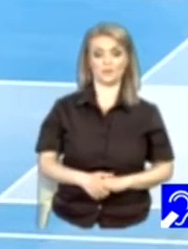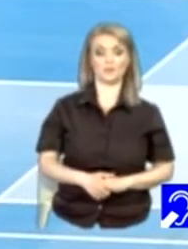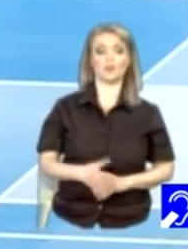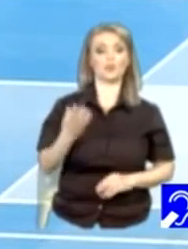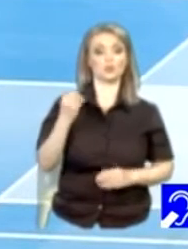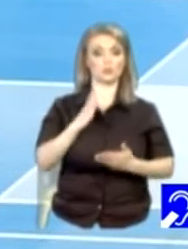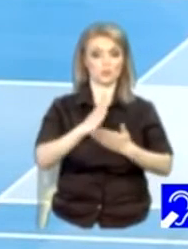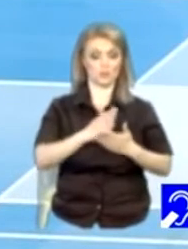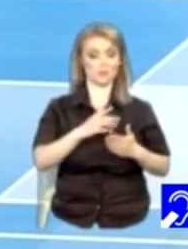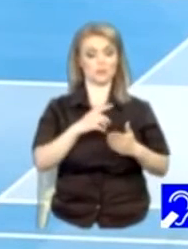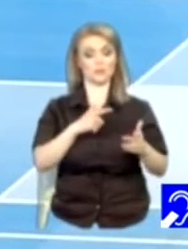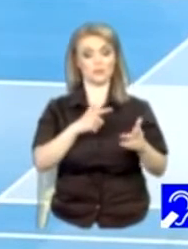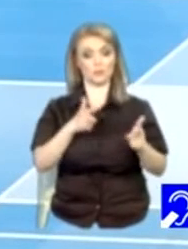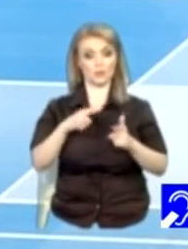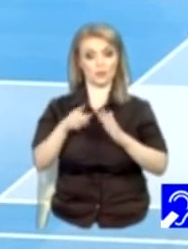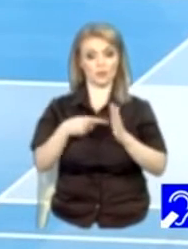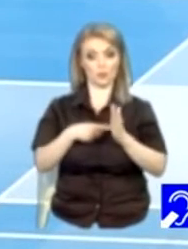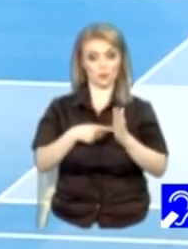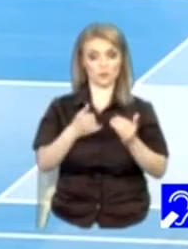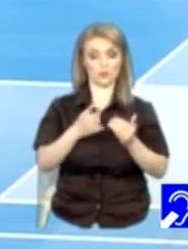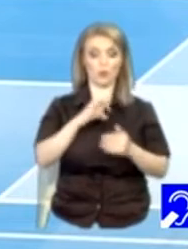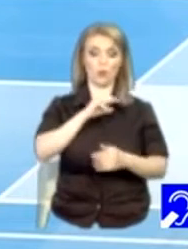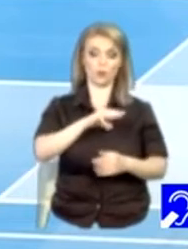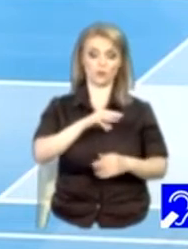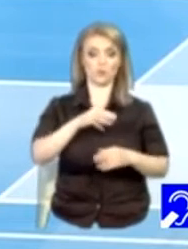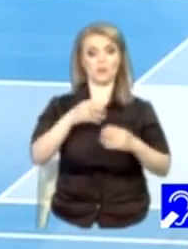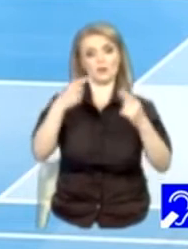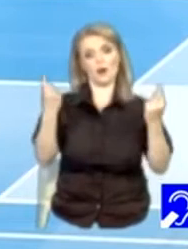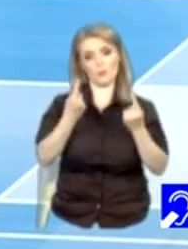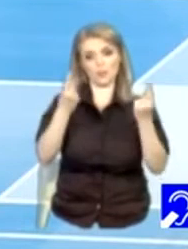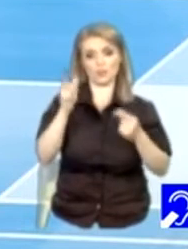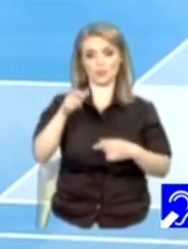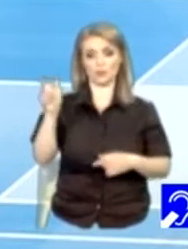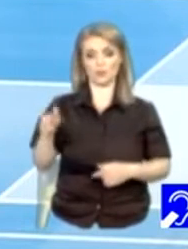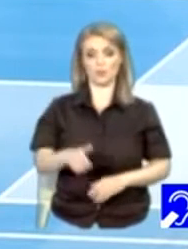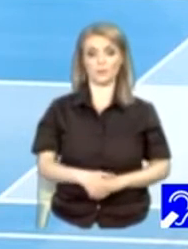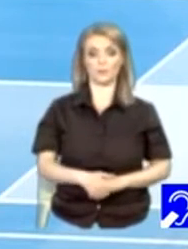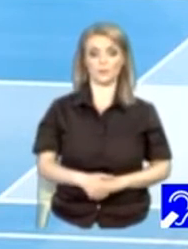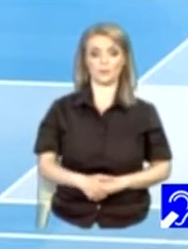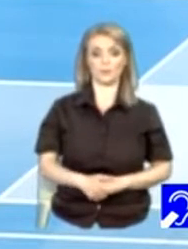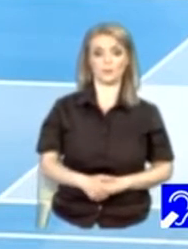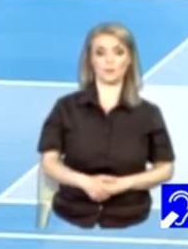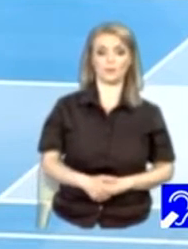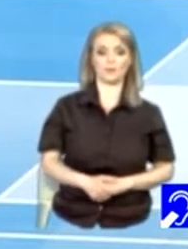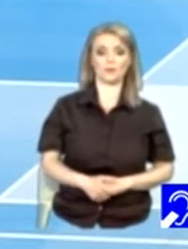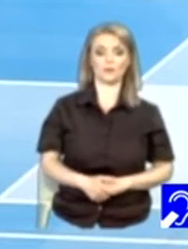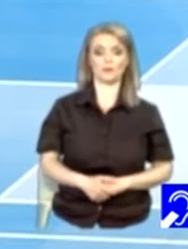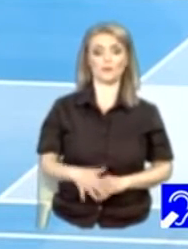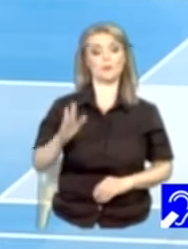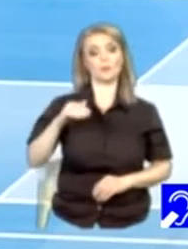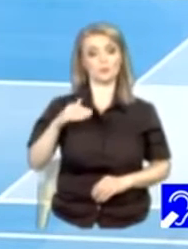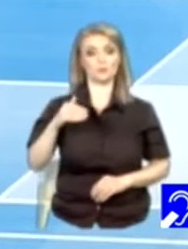cetățeni. Pentru început, în două minute, o să vă rog, dacă puteți, să sintetizați câteva